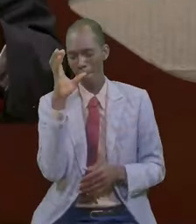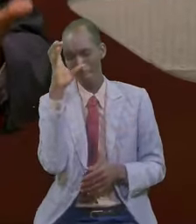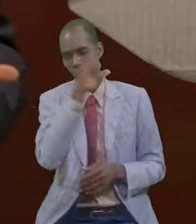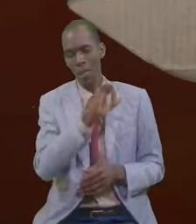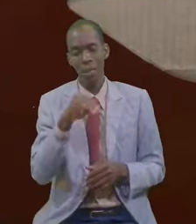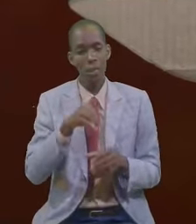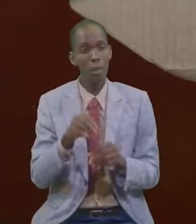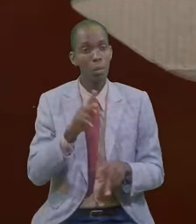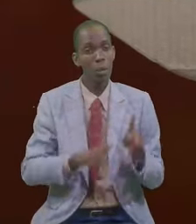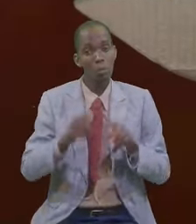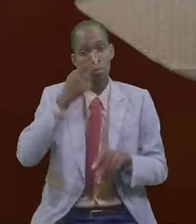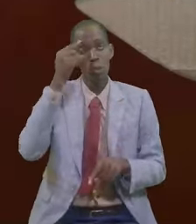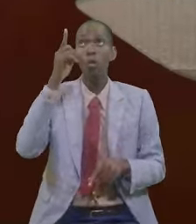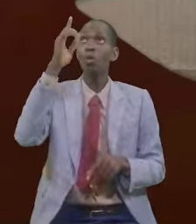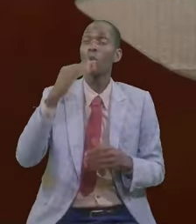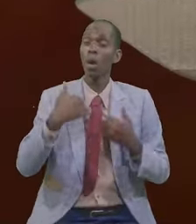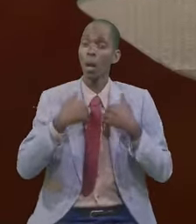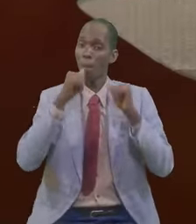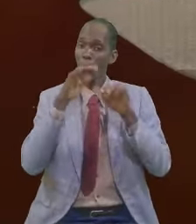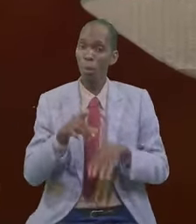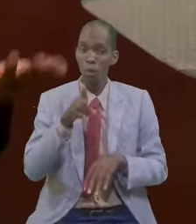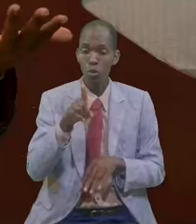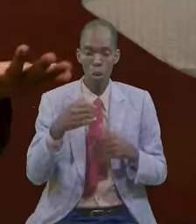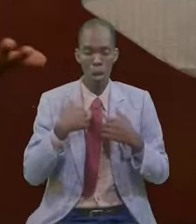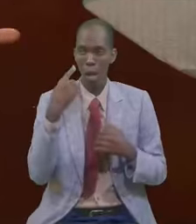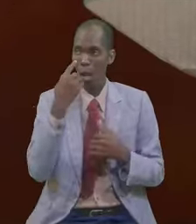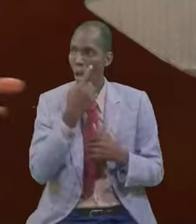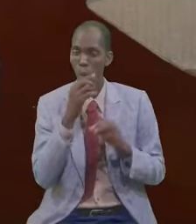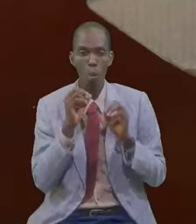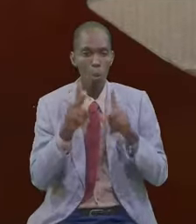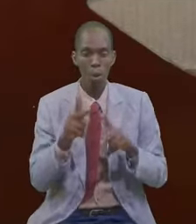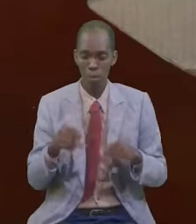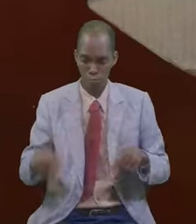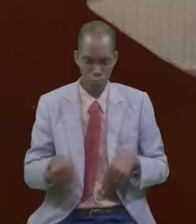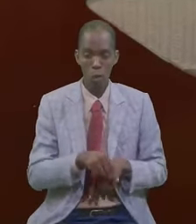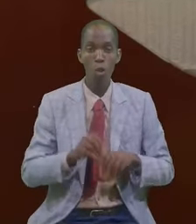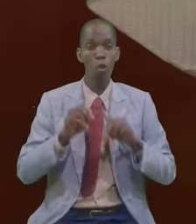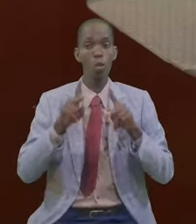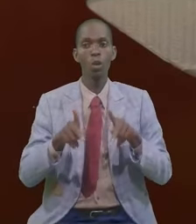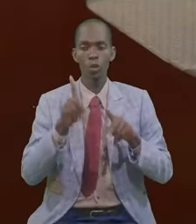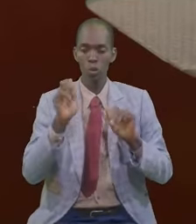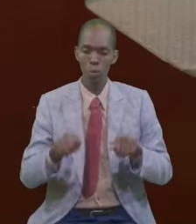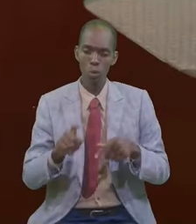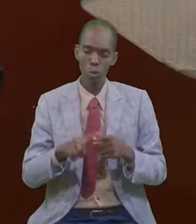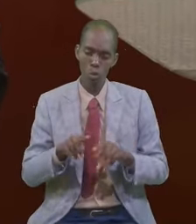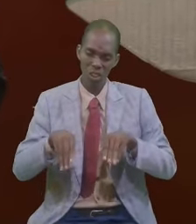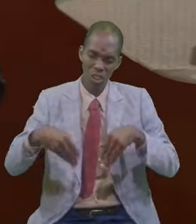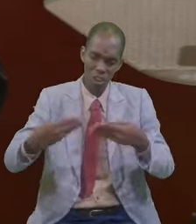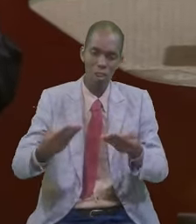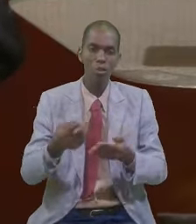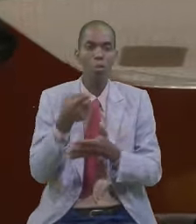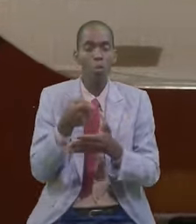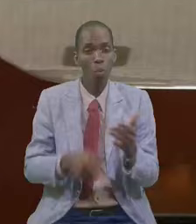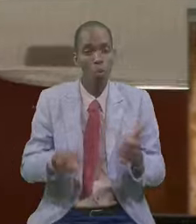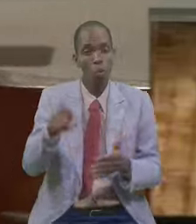eux, parce que Dieu t'a béni. Tu as des yeux pour voir, tu as les pieds pour marcher. Tu vas leur emprunter,